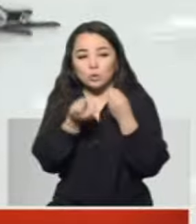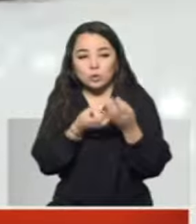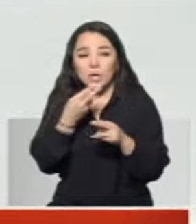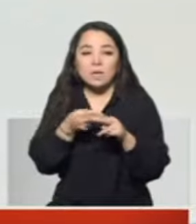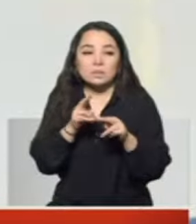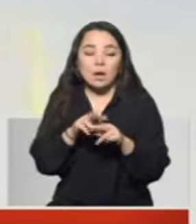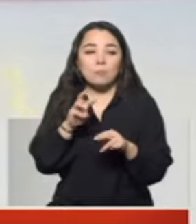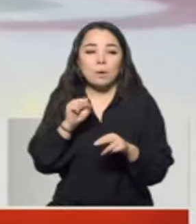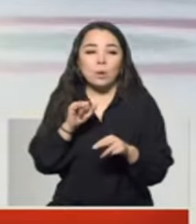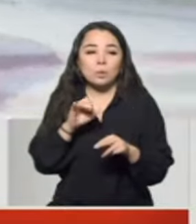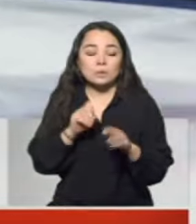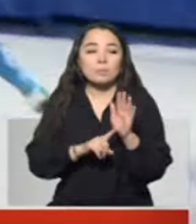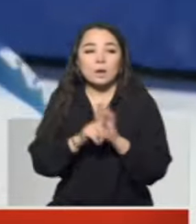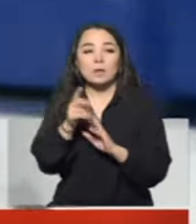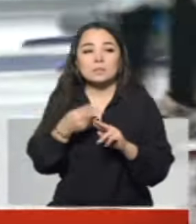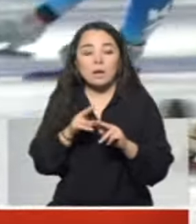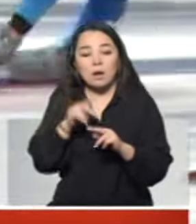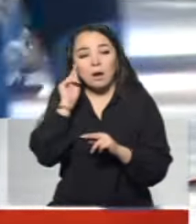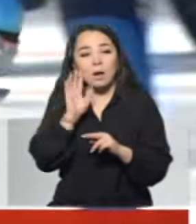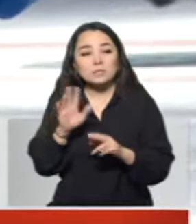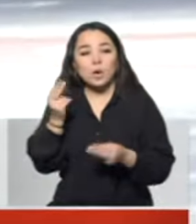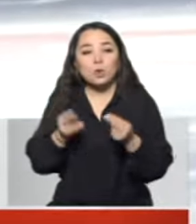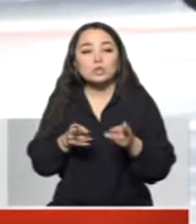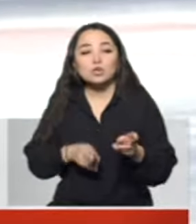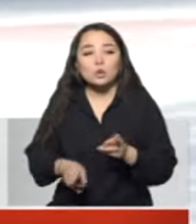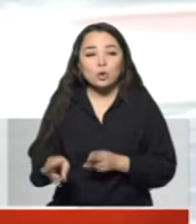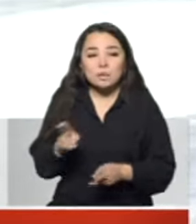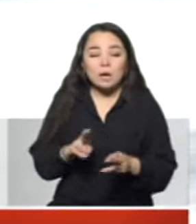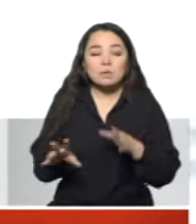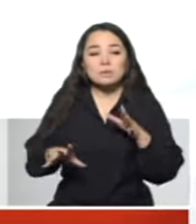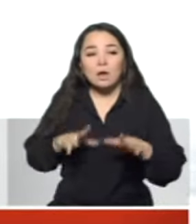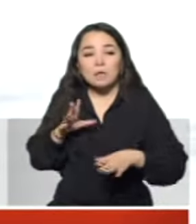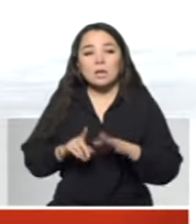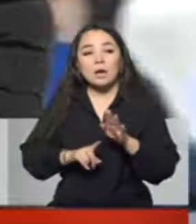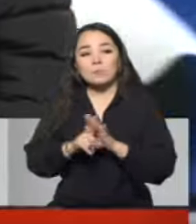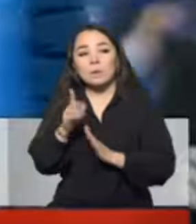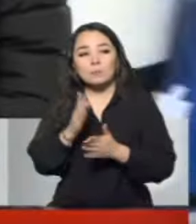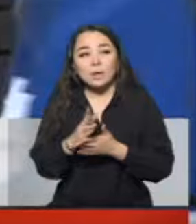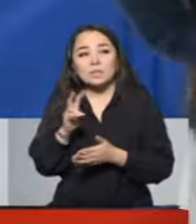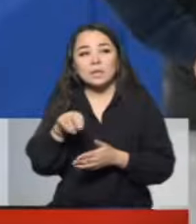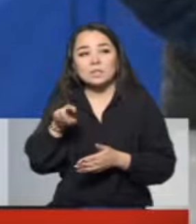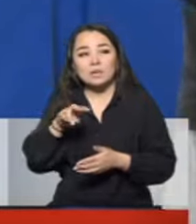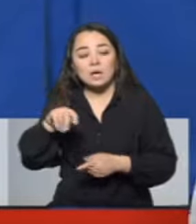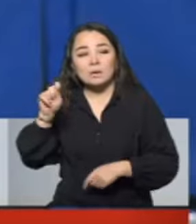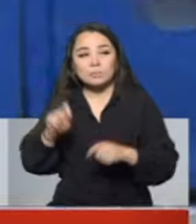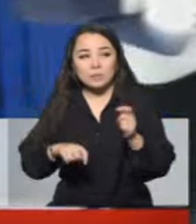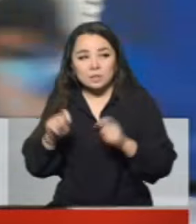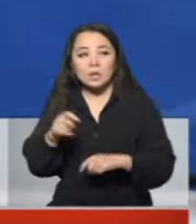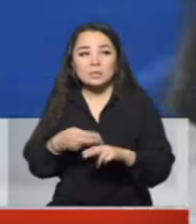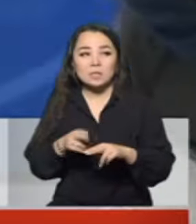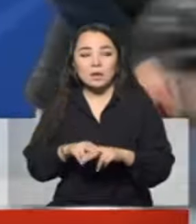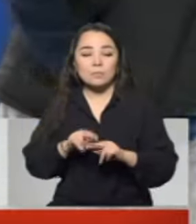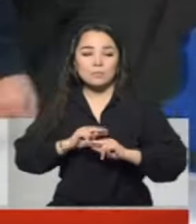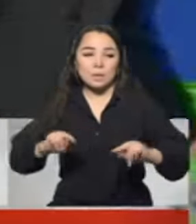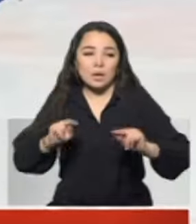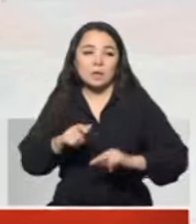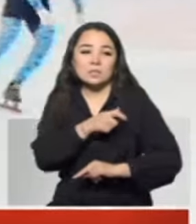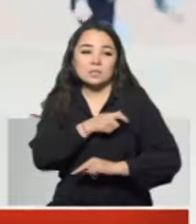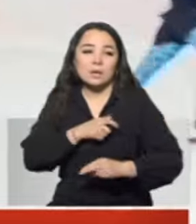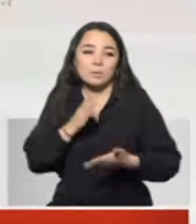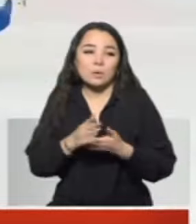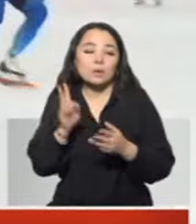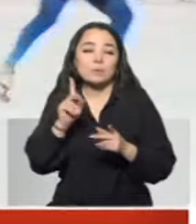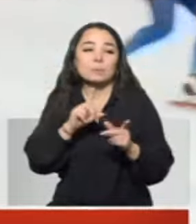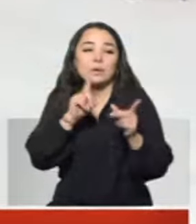Маусымның басты дода саналатын Азия ойындарына шорт-трек шеберлерінің дайындығы қызу. Спортшыларды Нидерландыдан келген маман жаттықтырып жатыр. Әзірге кімнің баратынын